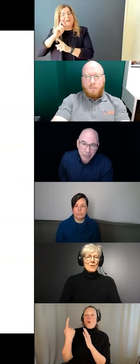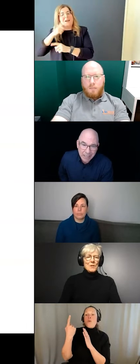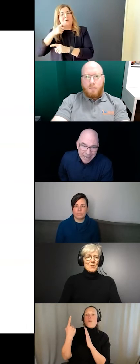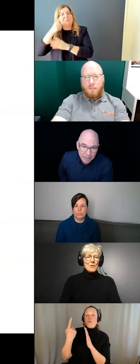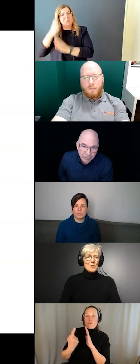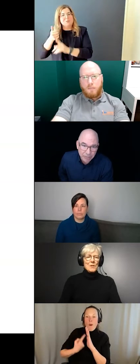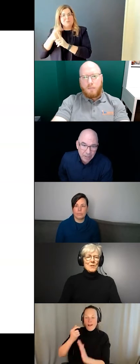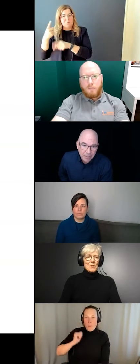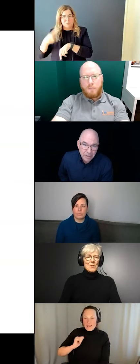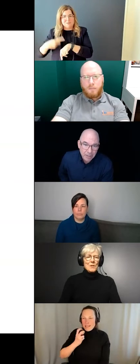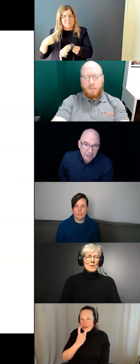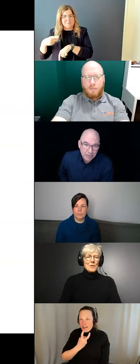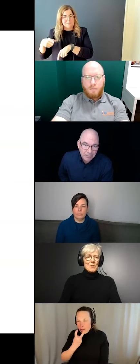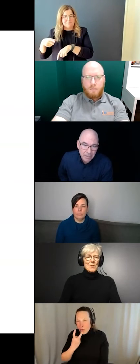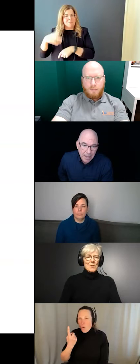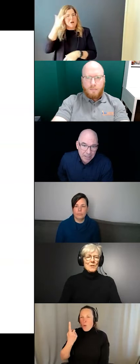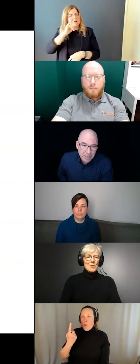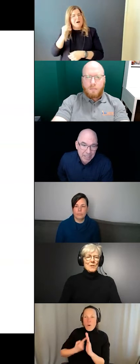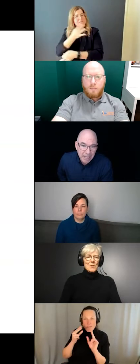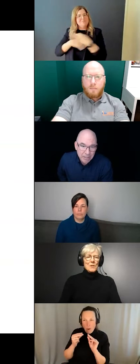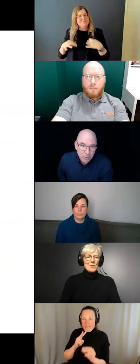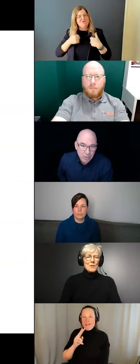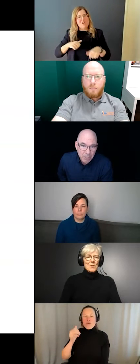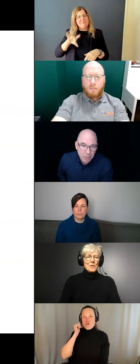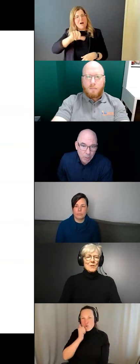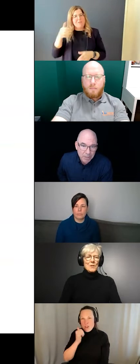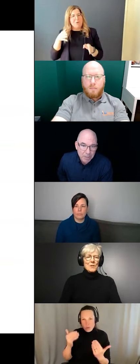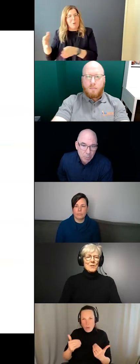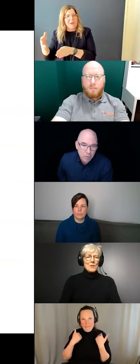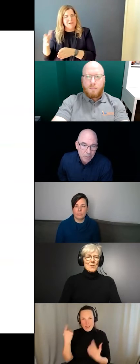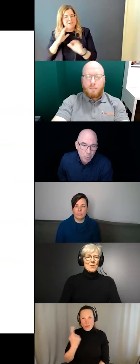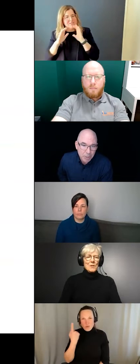même arriver à lire les lèvres, pas seulement une fois, deux fois, mais à tous les jours de leur vie.